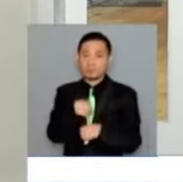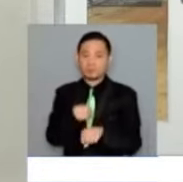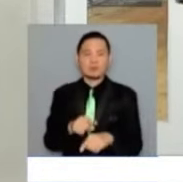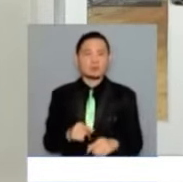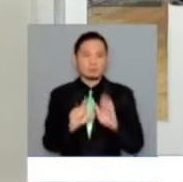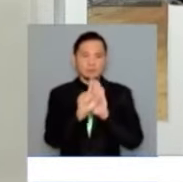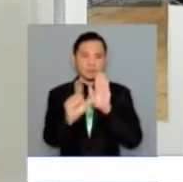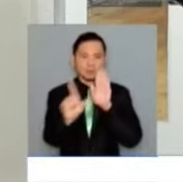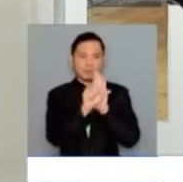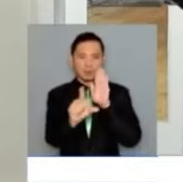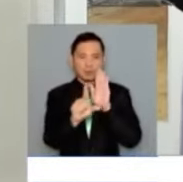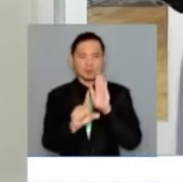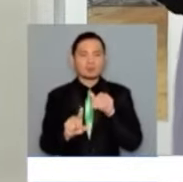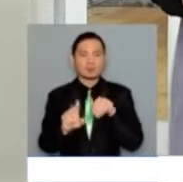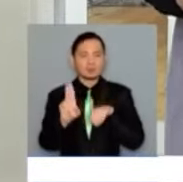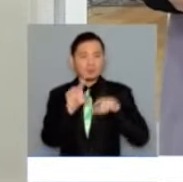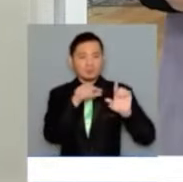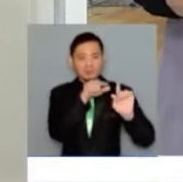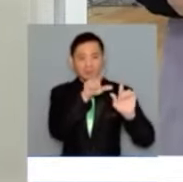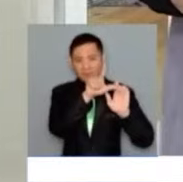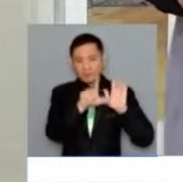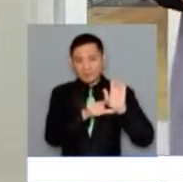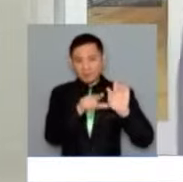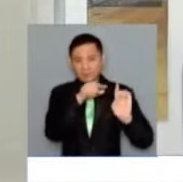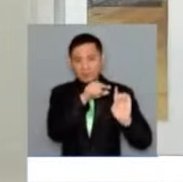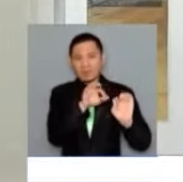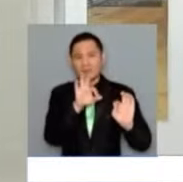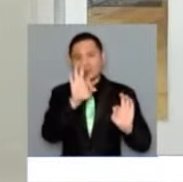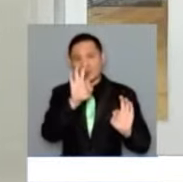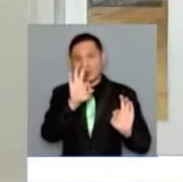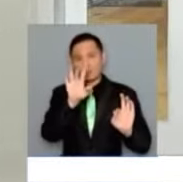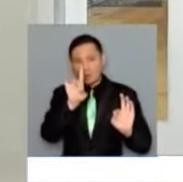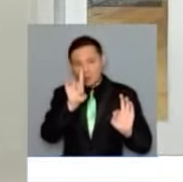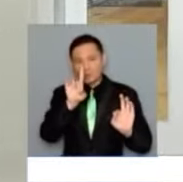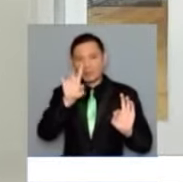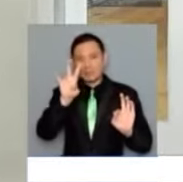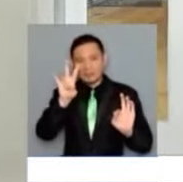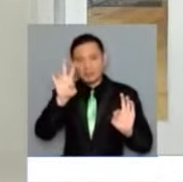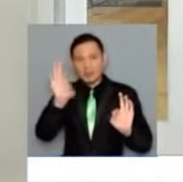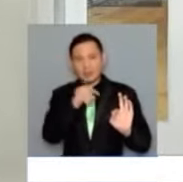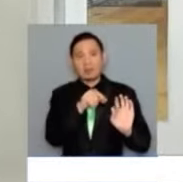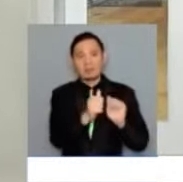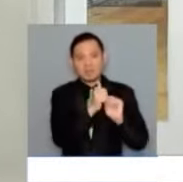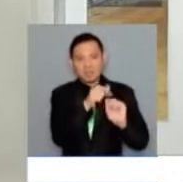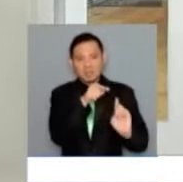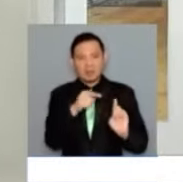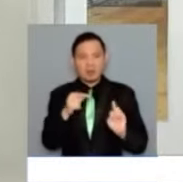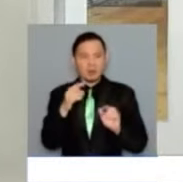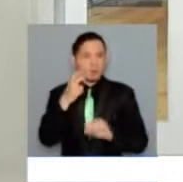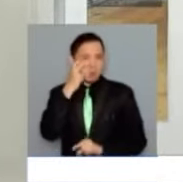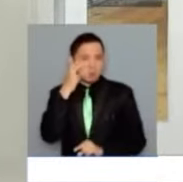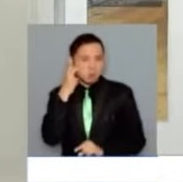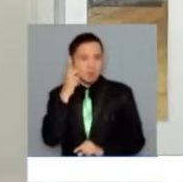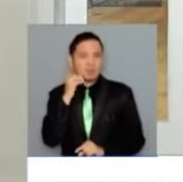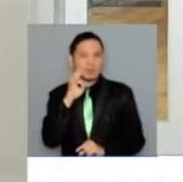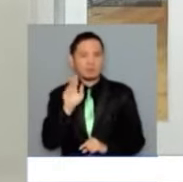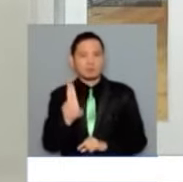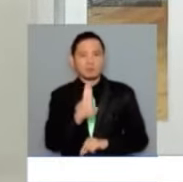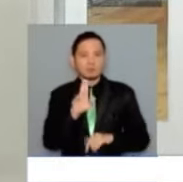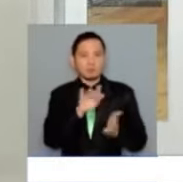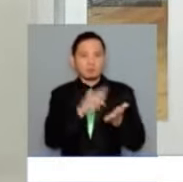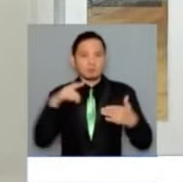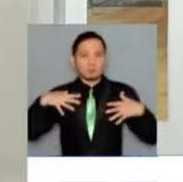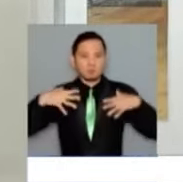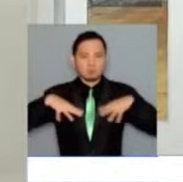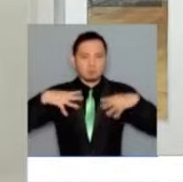Article 179 ng Revised Penal Code na sinasabing krimen ang public at improper na pagsuot ng uniform o damit